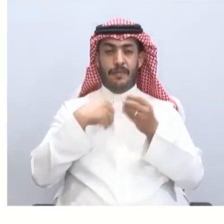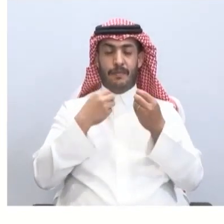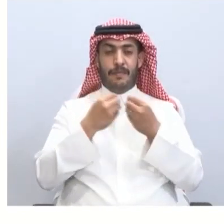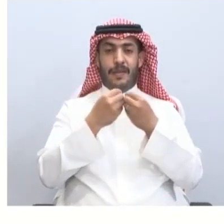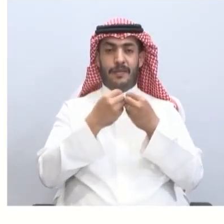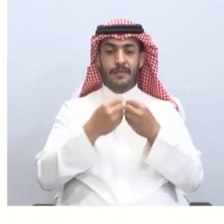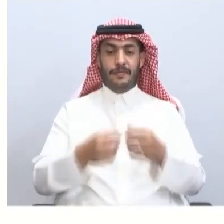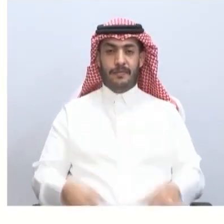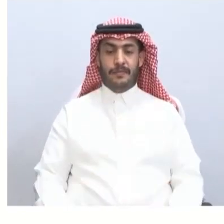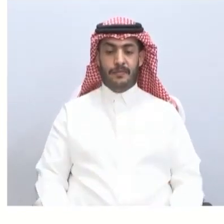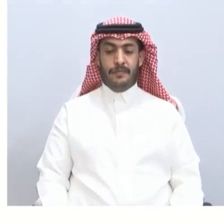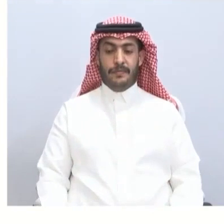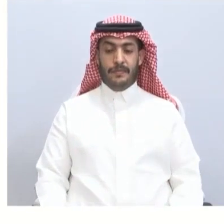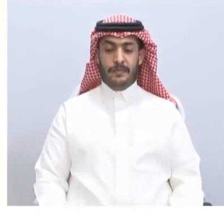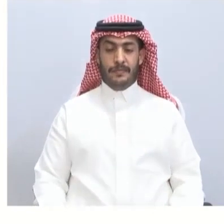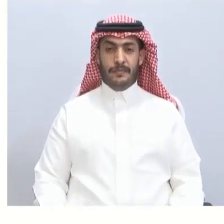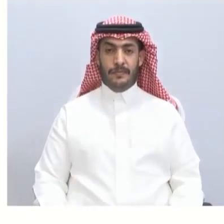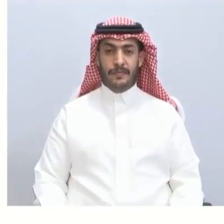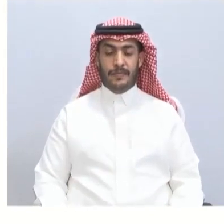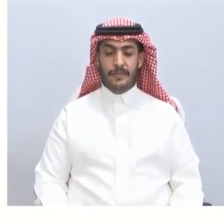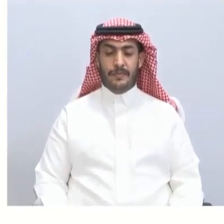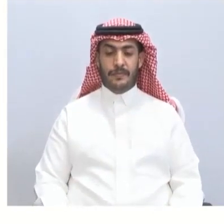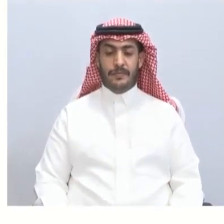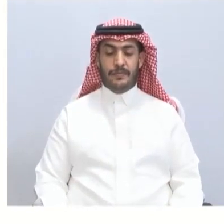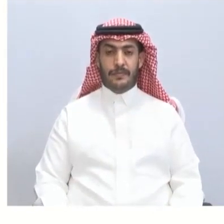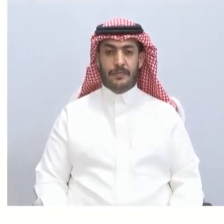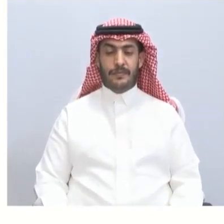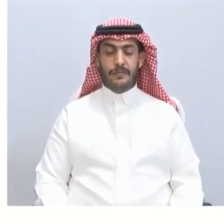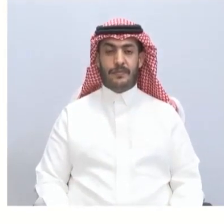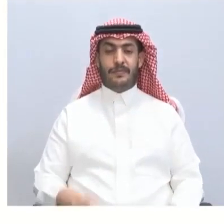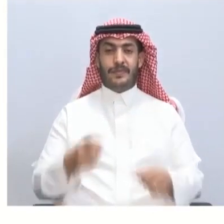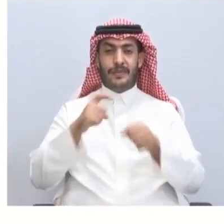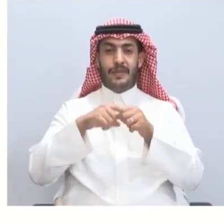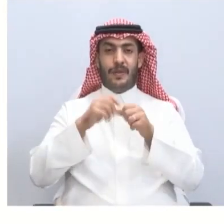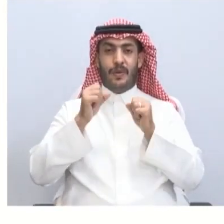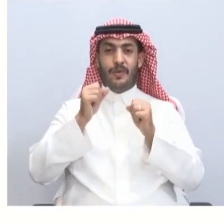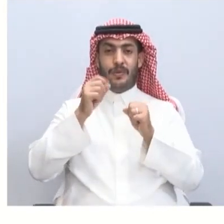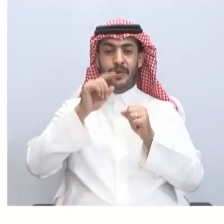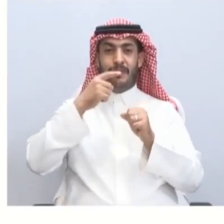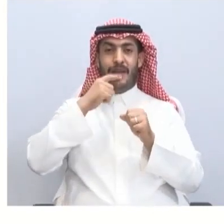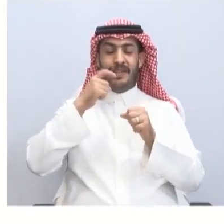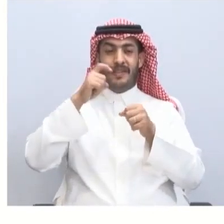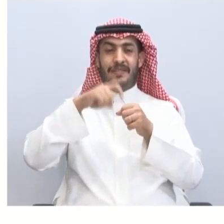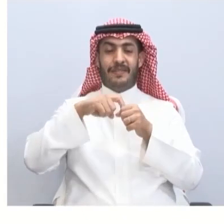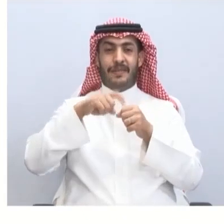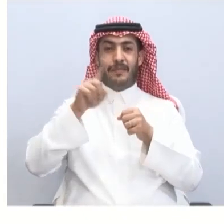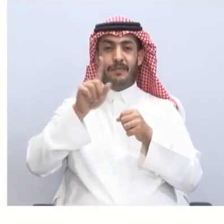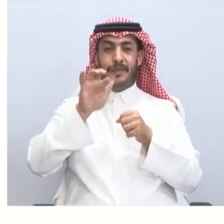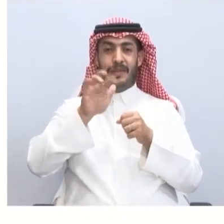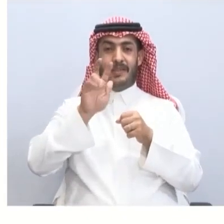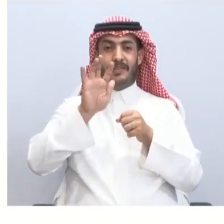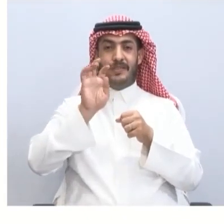لها اذا ضم جنوب البلاد حينما وصلت القوات السعوديه الى بيشا هي كانت